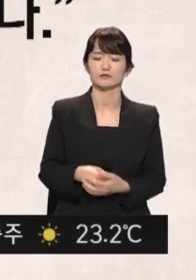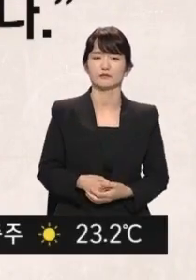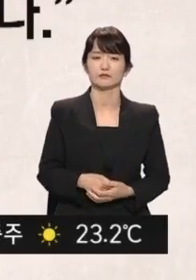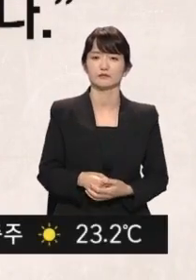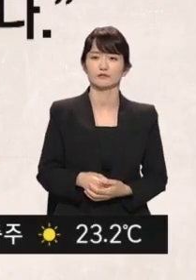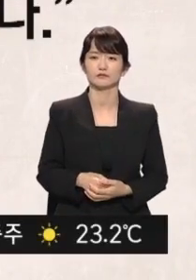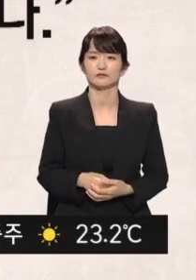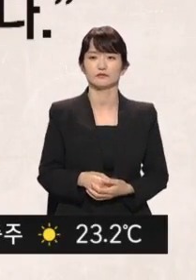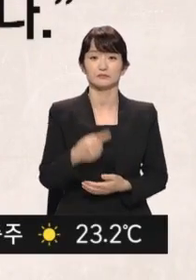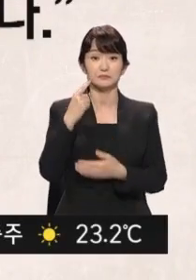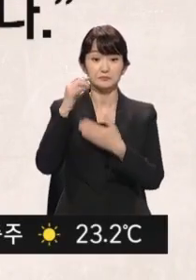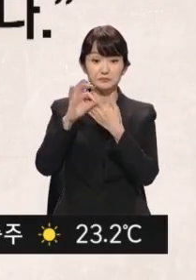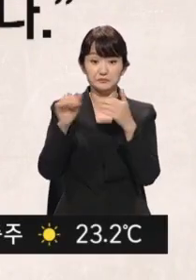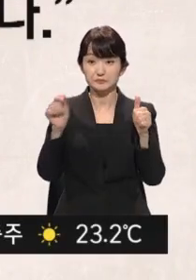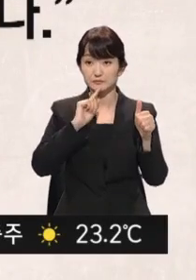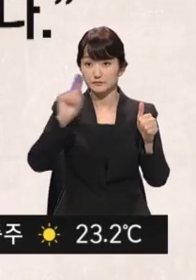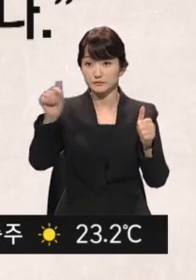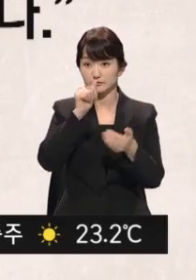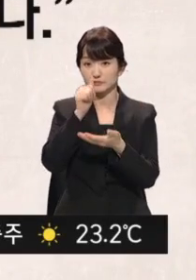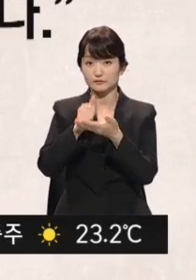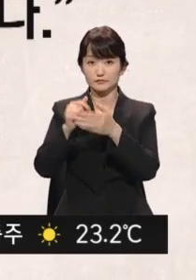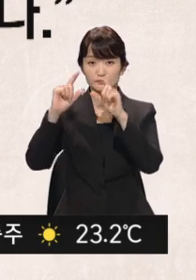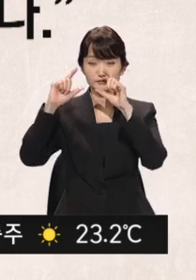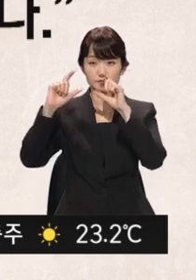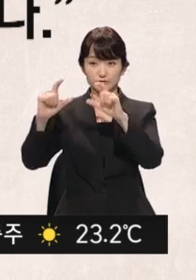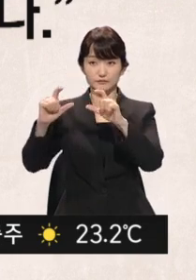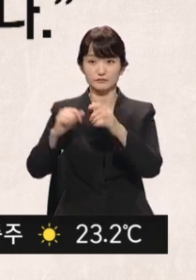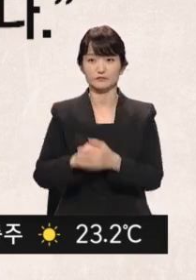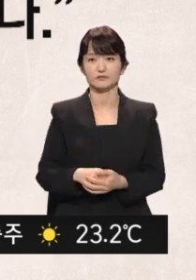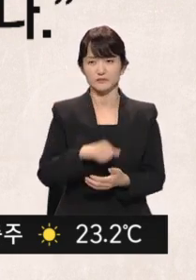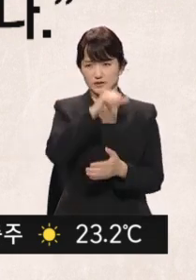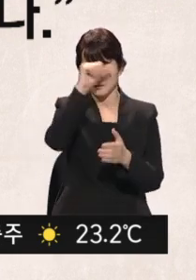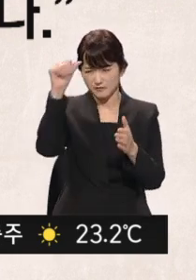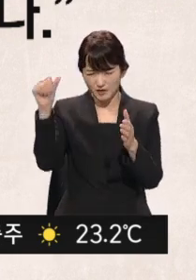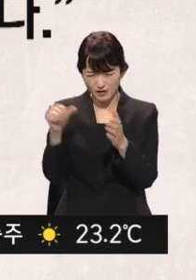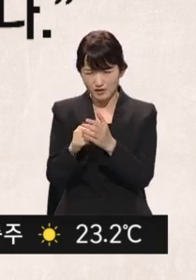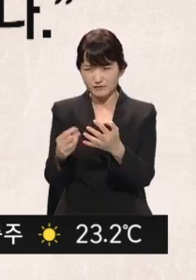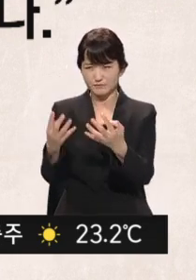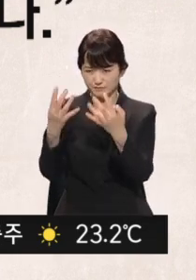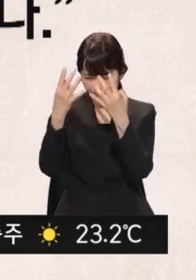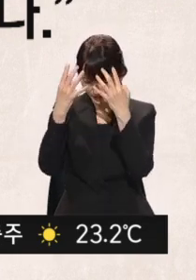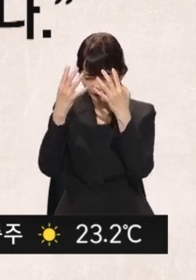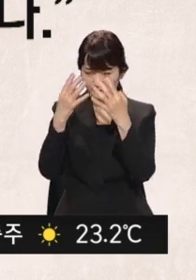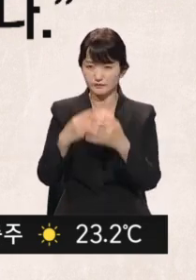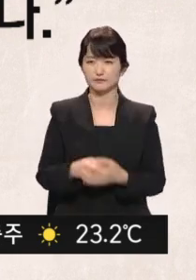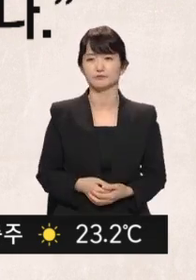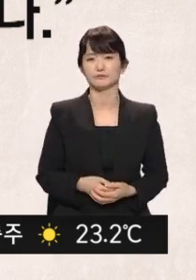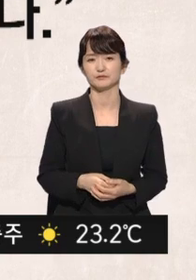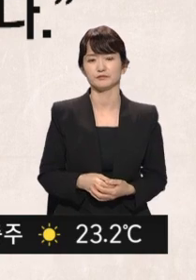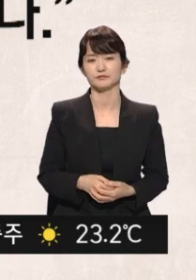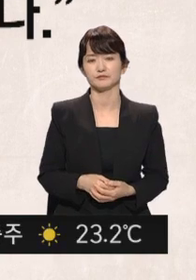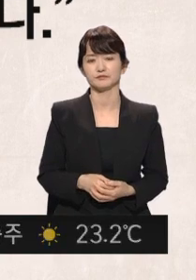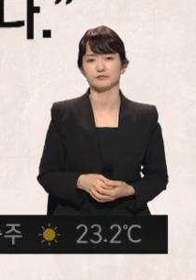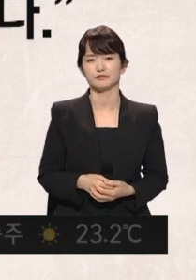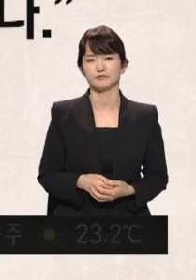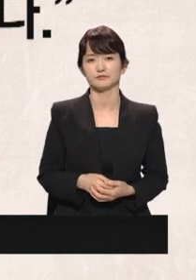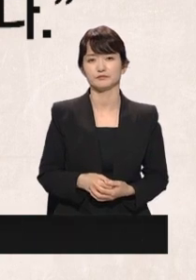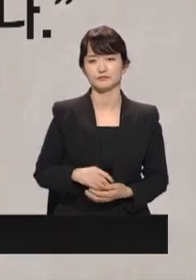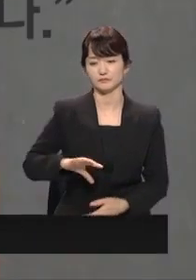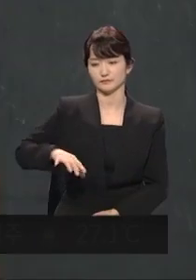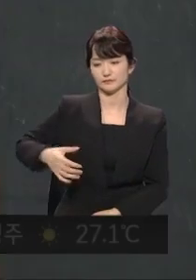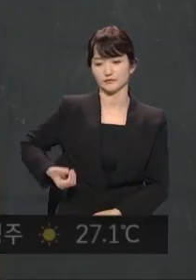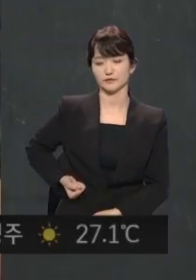이게 기소가 돼서 유죄 판결이 된다면 종신형에 처해질 수 있다고 하고요 캄보디아 같은 나라는